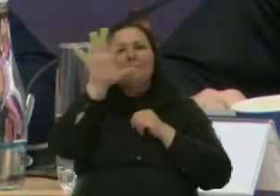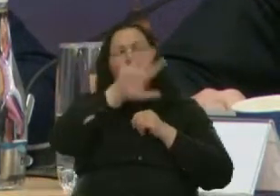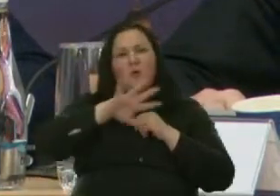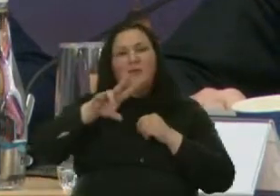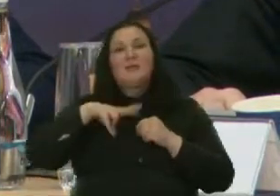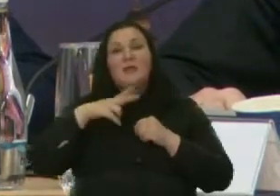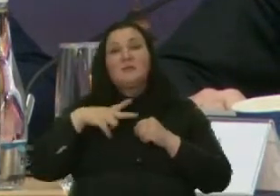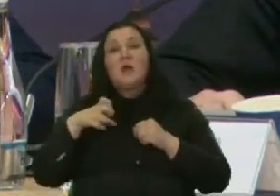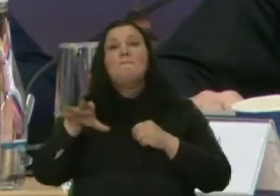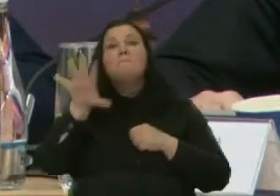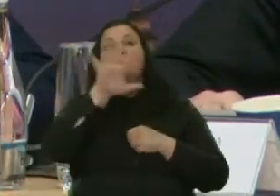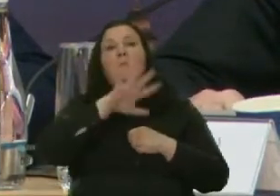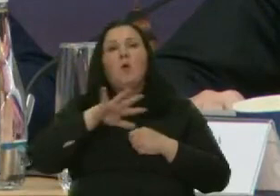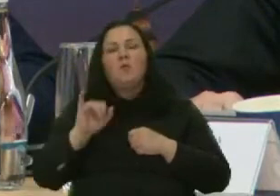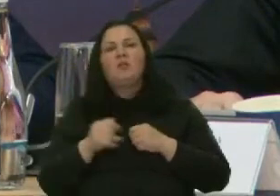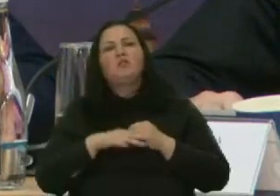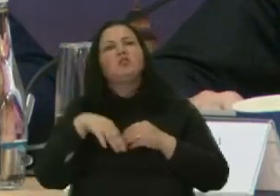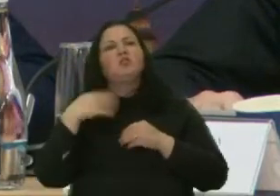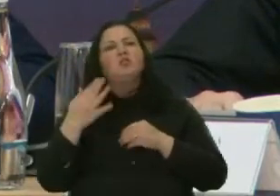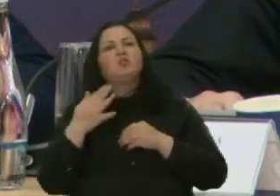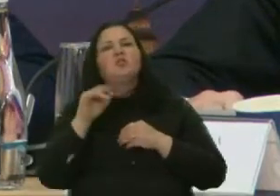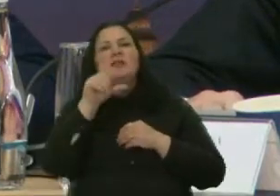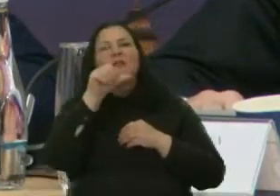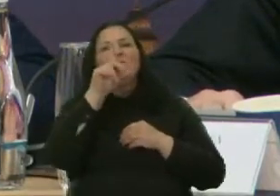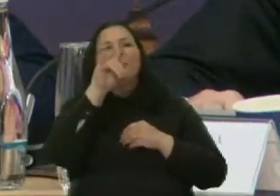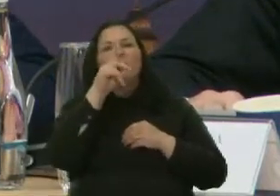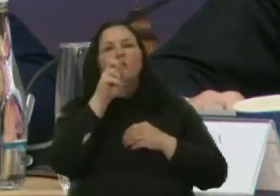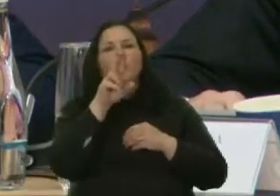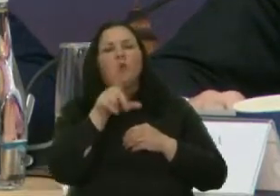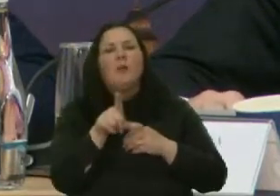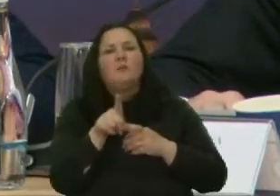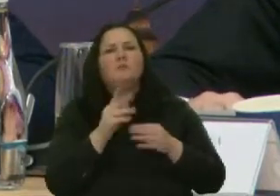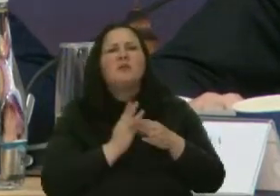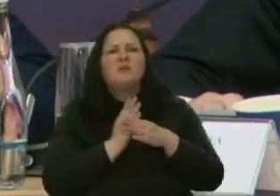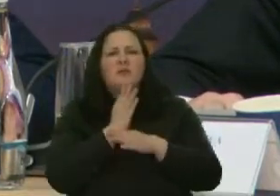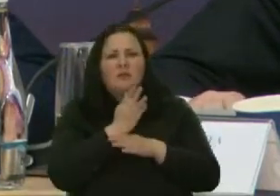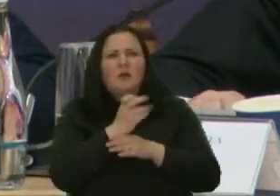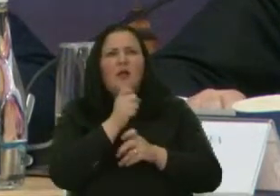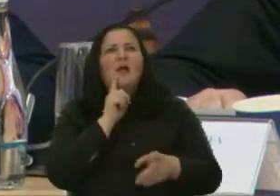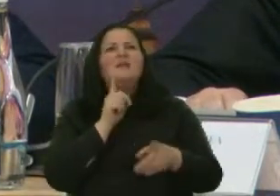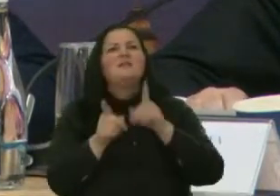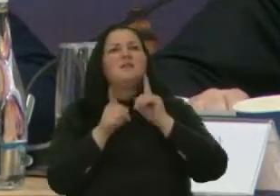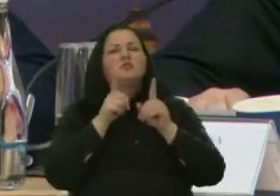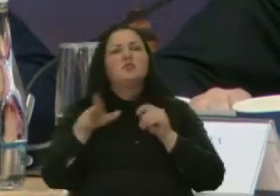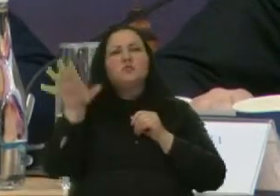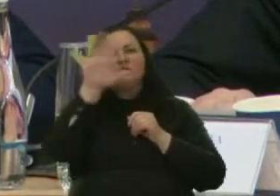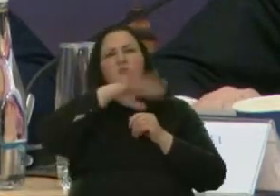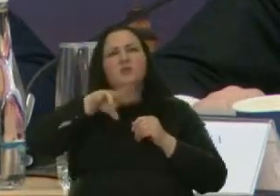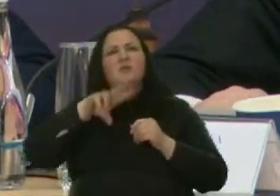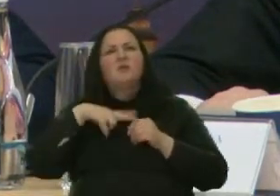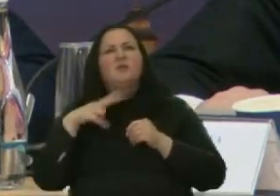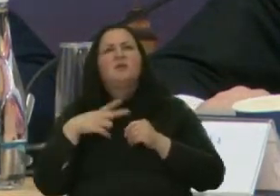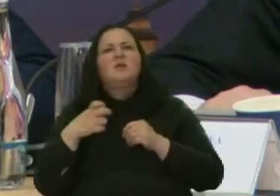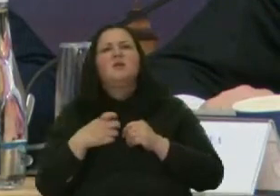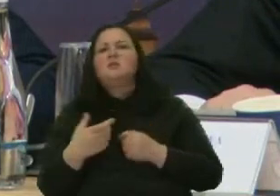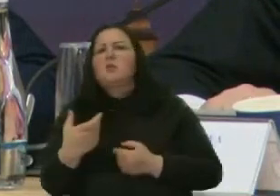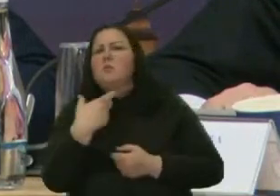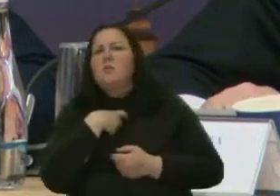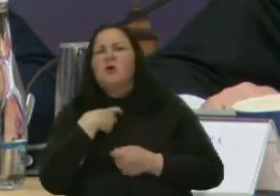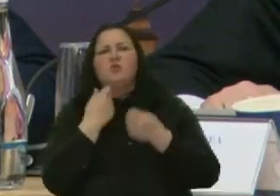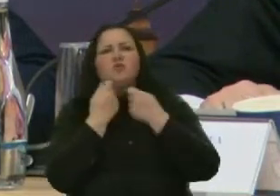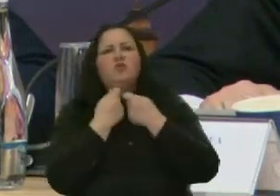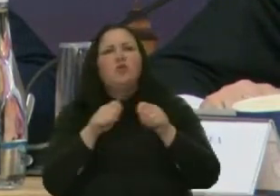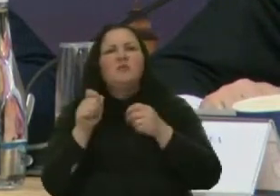publice și pe de o parte linkul integral al dezbaterii publice este opozabil tuturor din